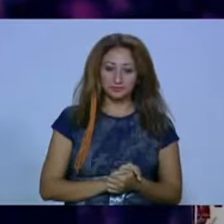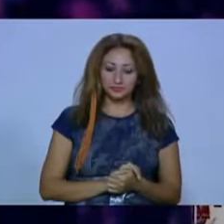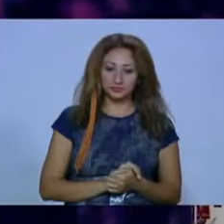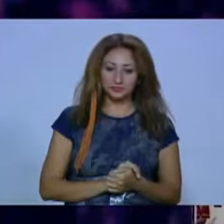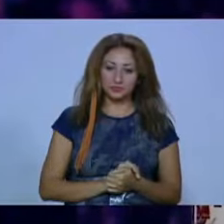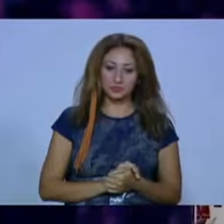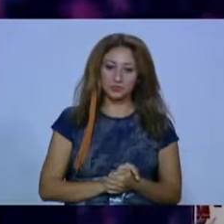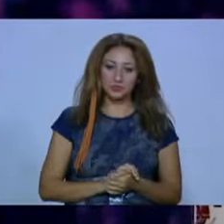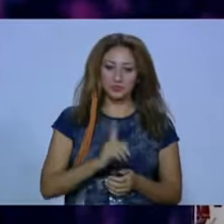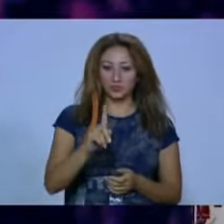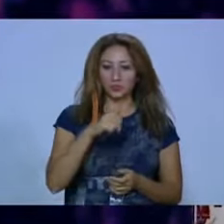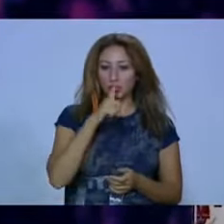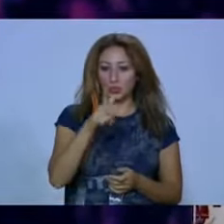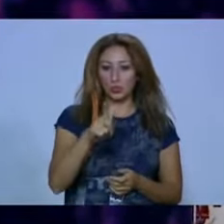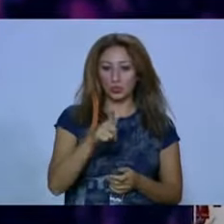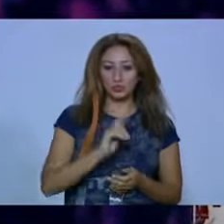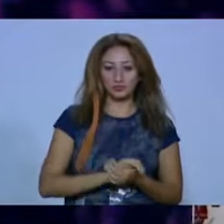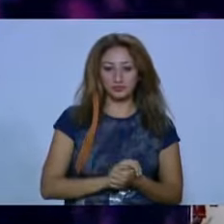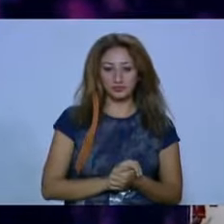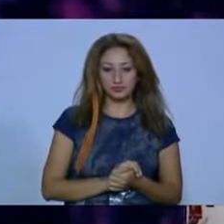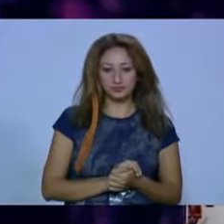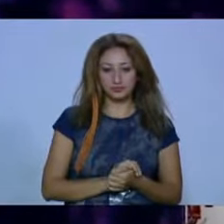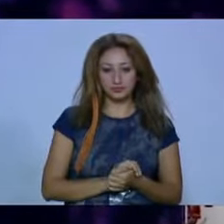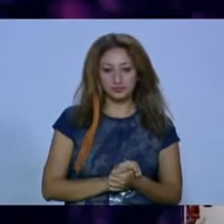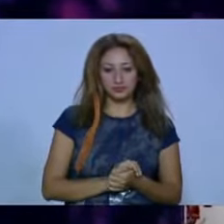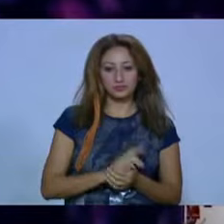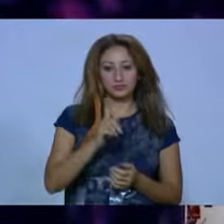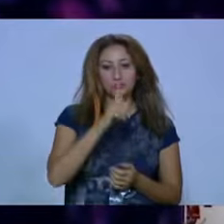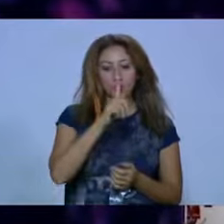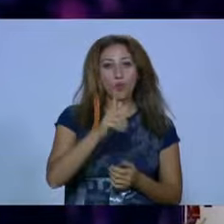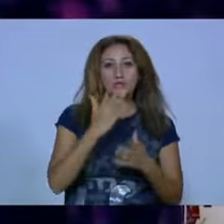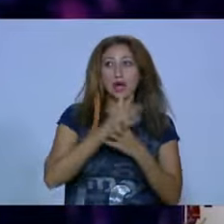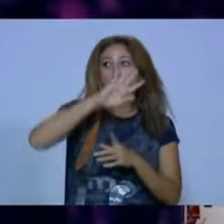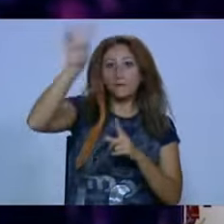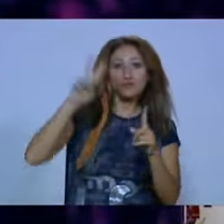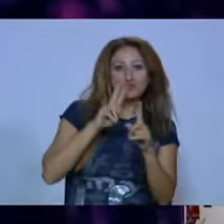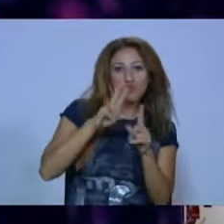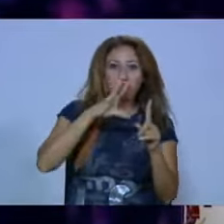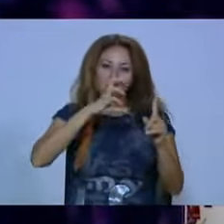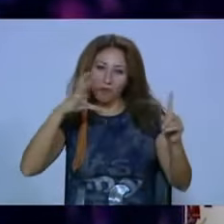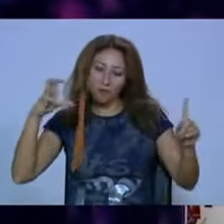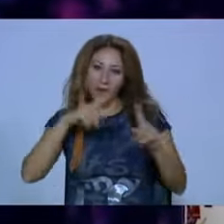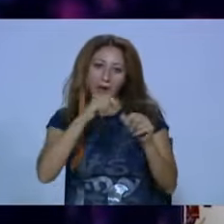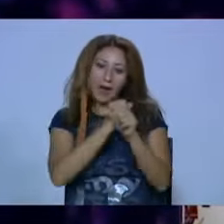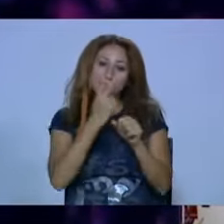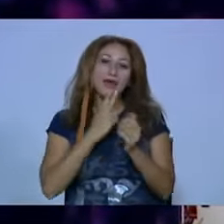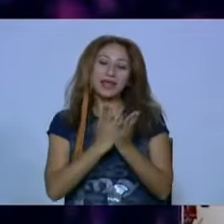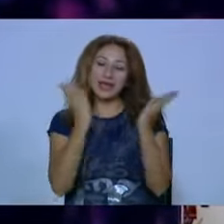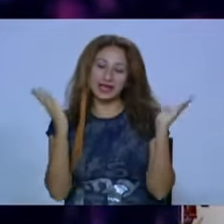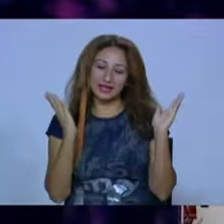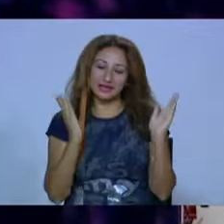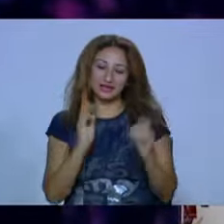يعني اعلن عنها. لعل وعسى ان احنا برضو لما بنقولها بنقلدها. مبادره جميله